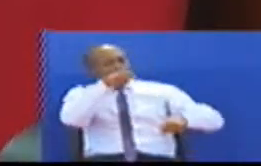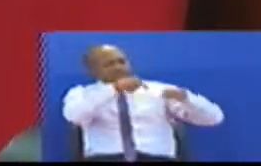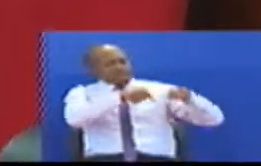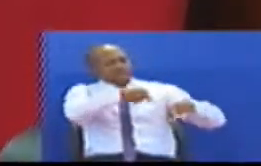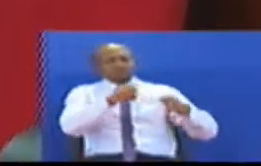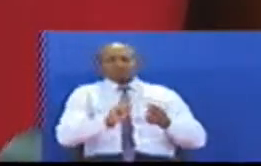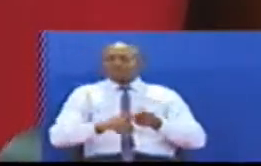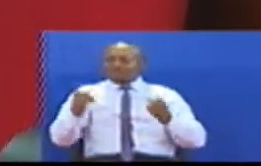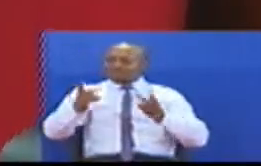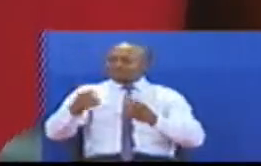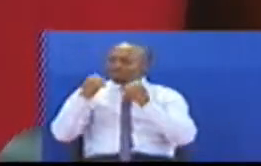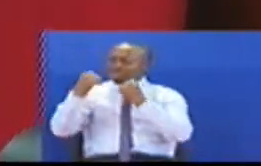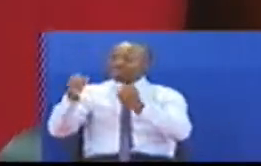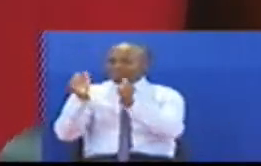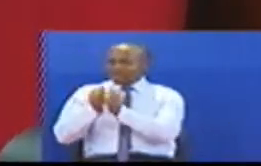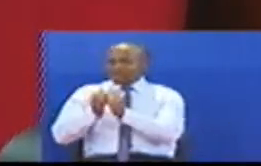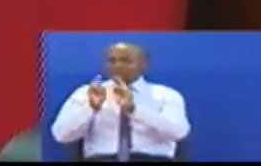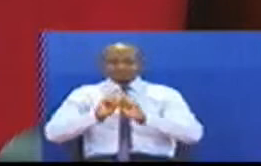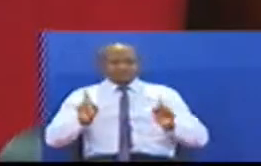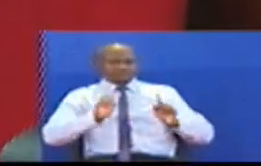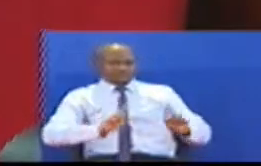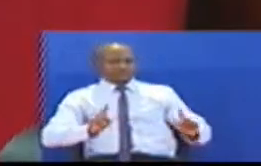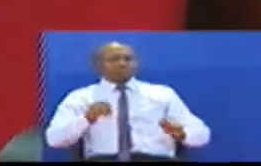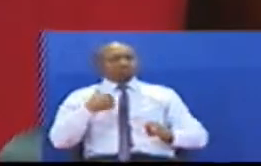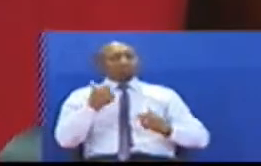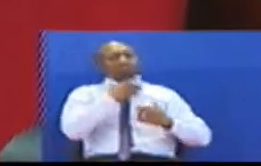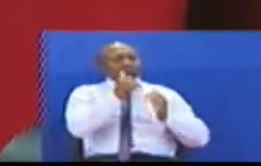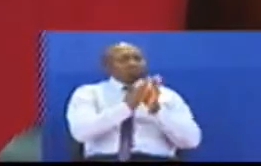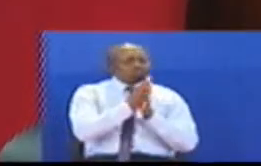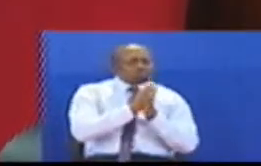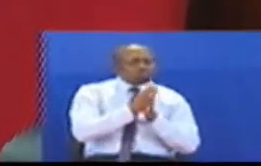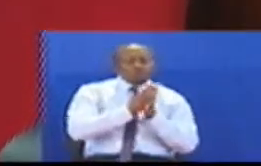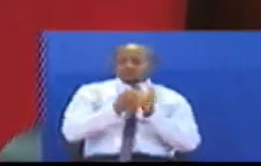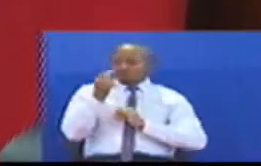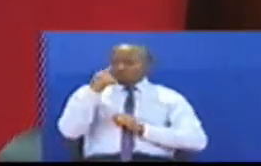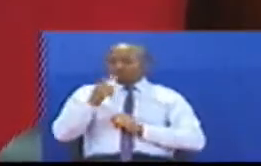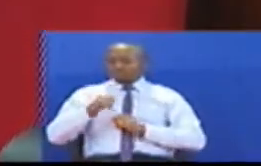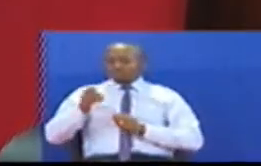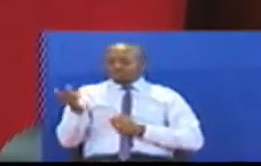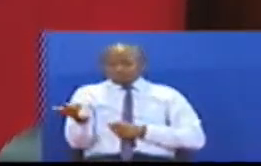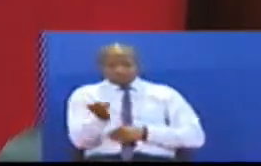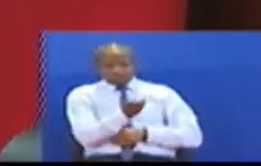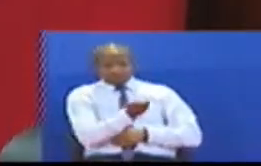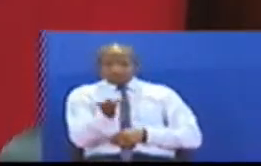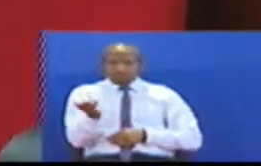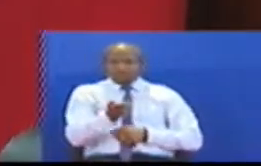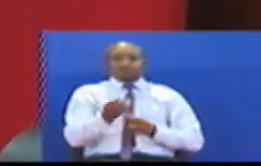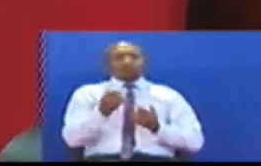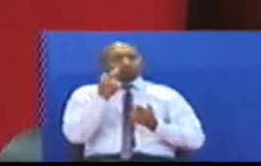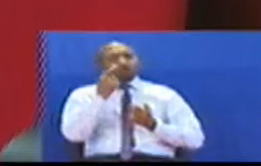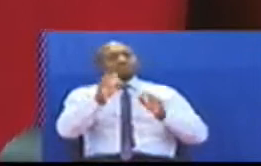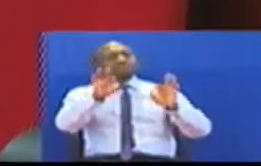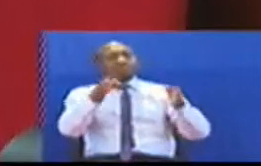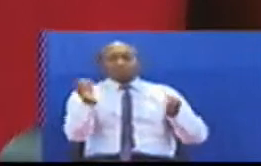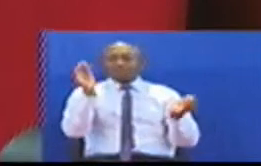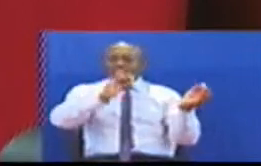lakini pia na wajasiriamali mbalimbali. Nilitamani nione kwamba hawa nao tunaona wanachangiaje katika